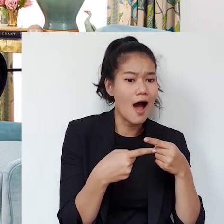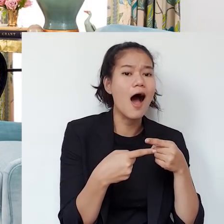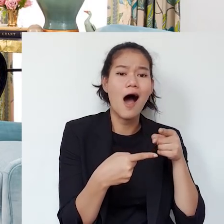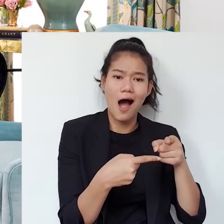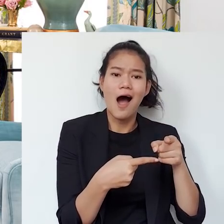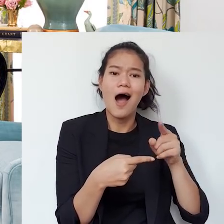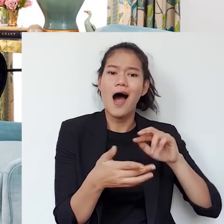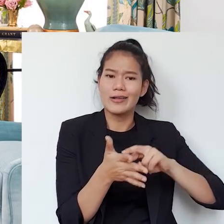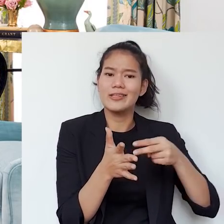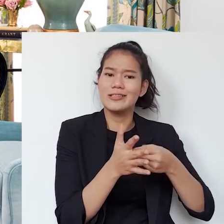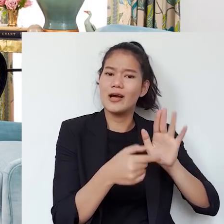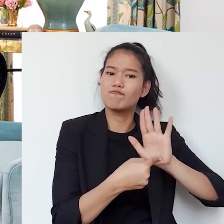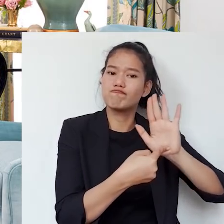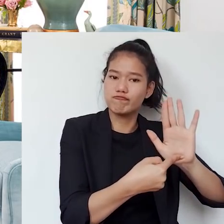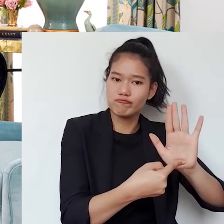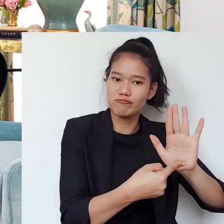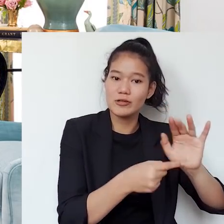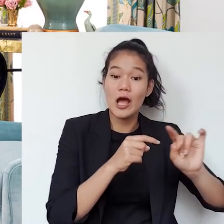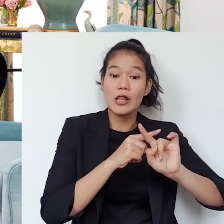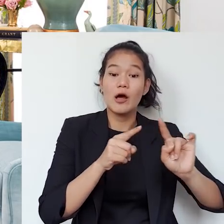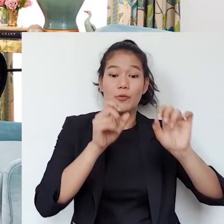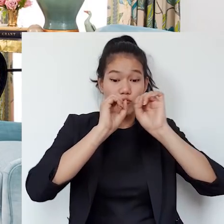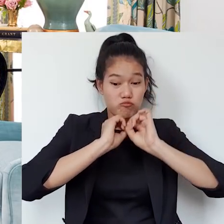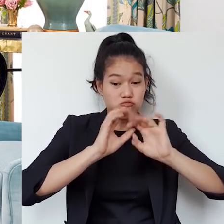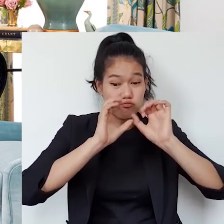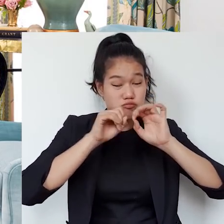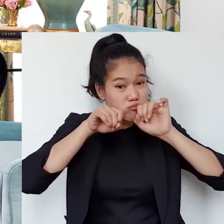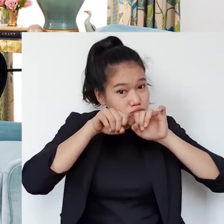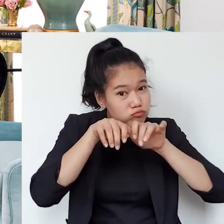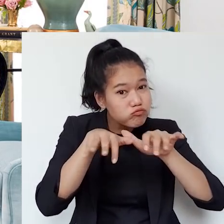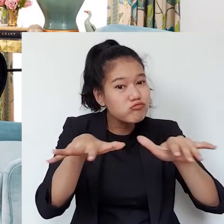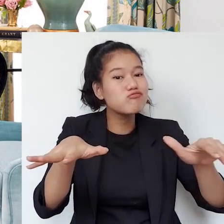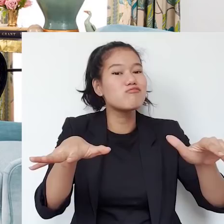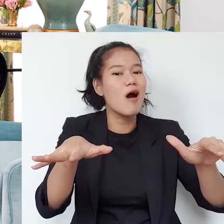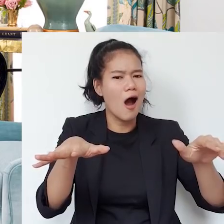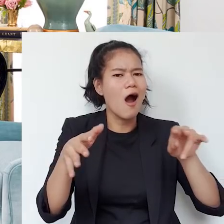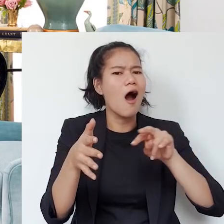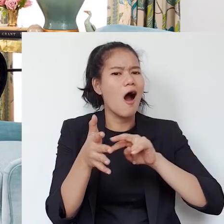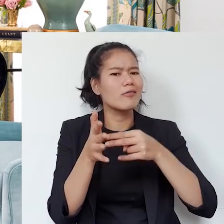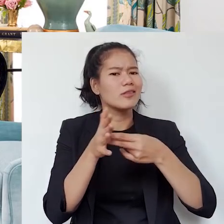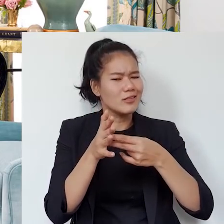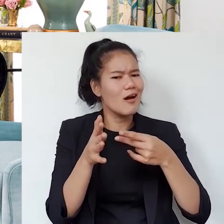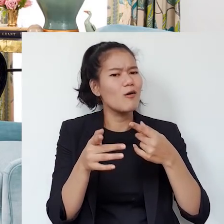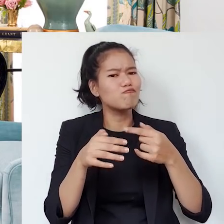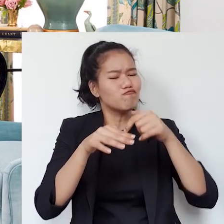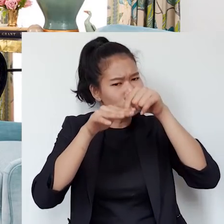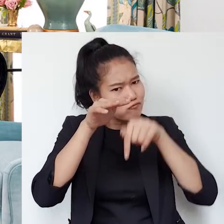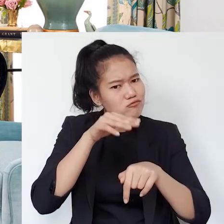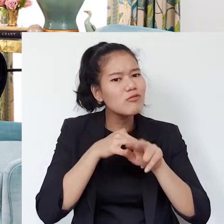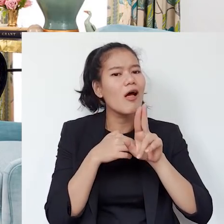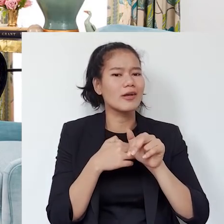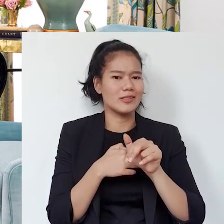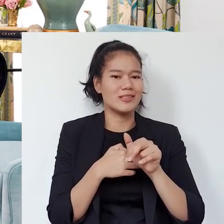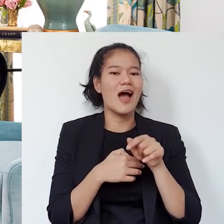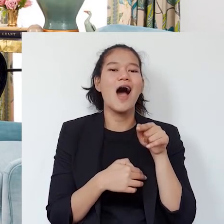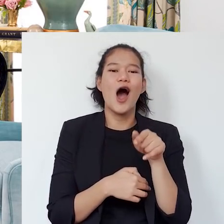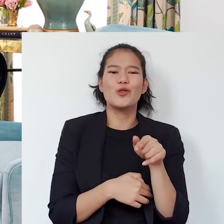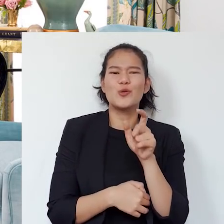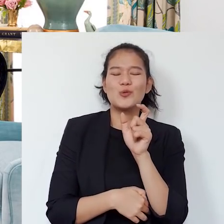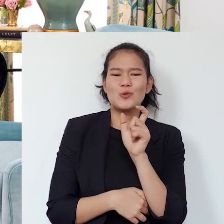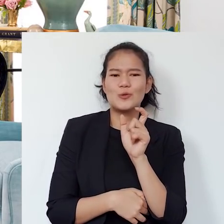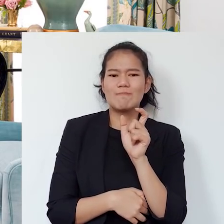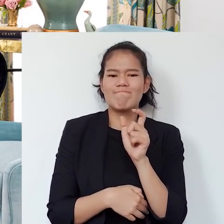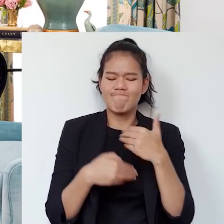bentuk mempublikasikan, tetapi menyebar luaskannya lebih lagi. Dan ini adalah yang menjadi ciri khas dari kita